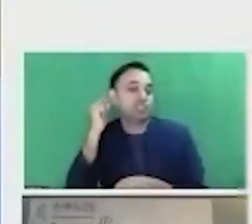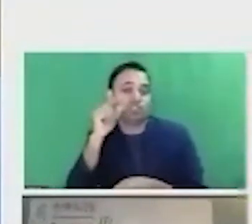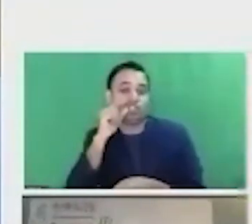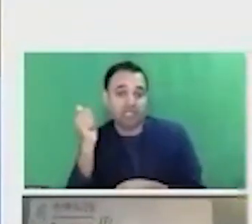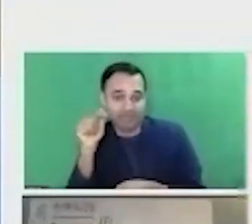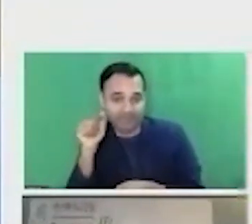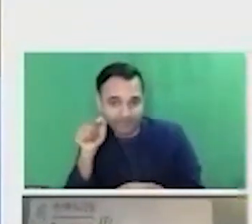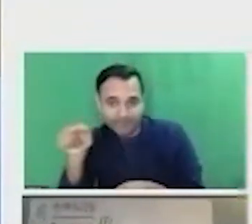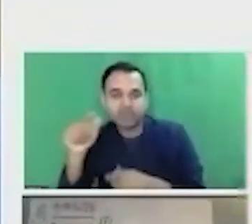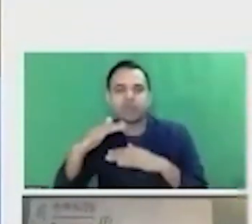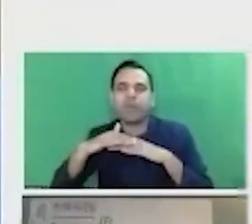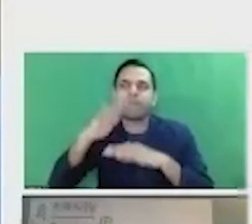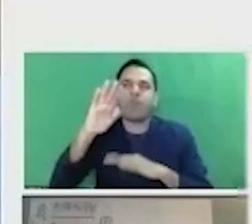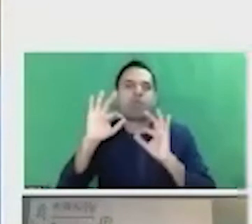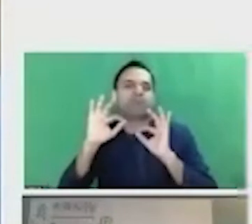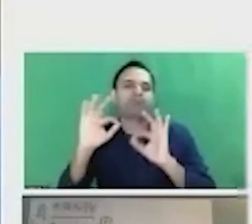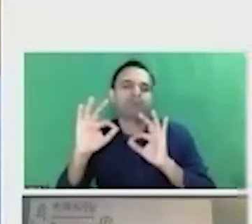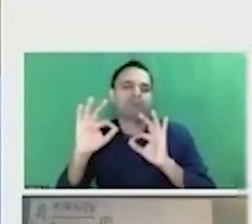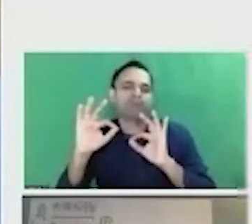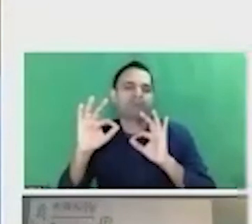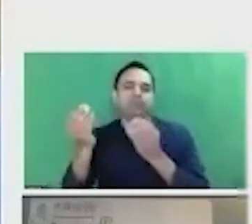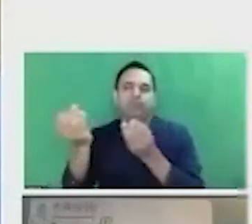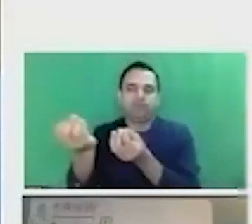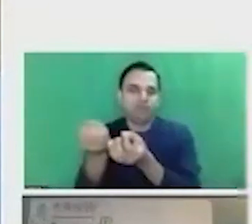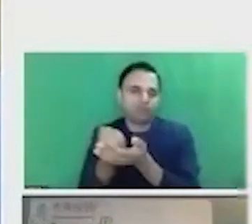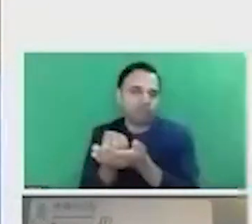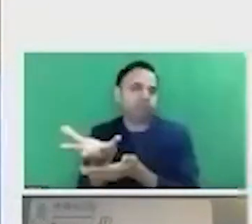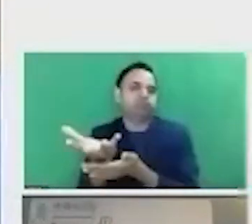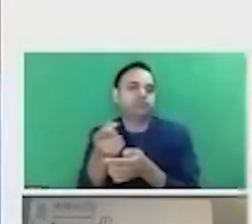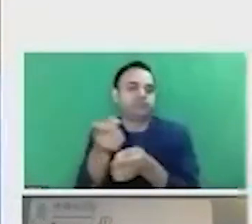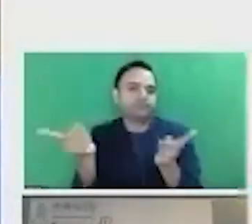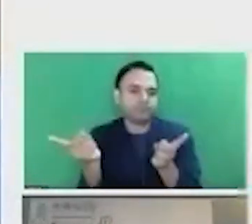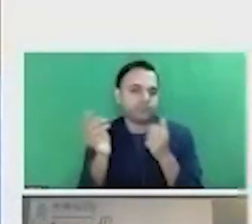الرسائل الثلاثة التي أريد أن أتركها بالنسبة للإطار،